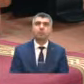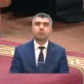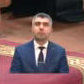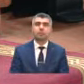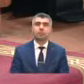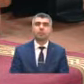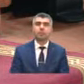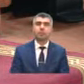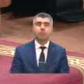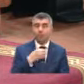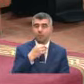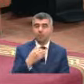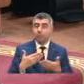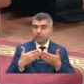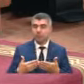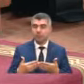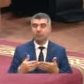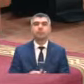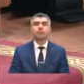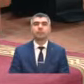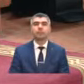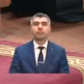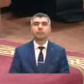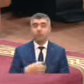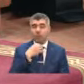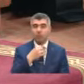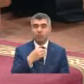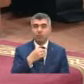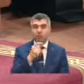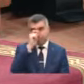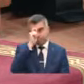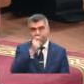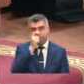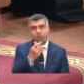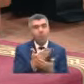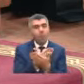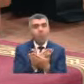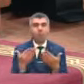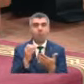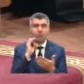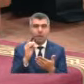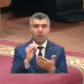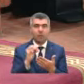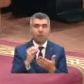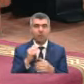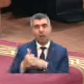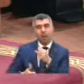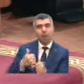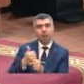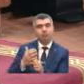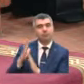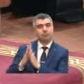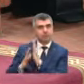كنستغل هذه اللحظة باش نتقدم جزيل الشكر لأعوان السلطة على ما قاموا به في هذه السنوات الأخيرة،